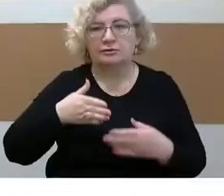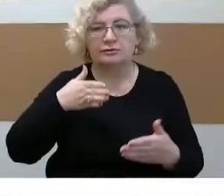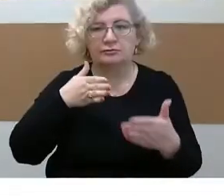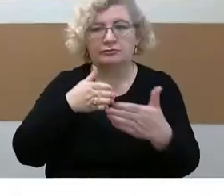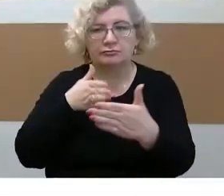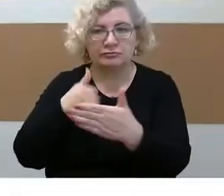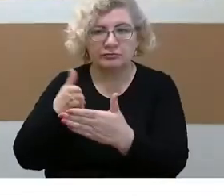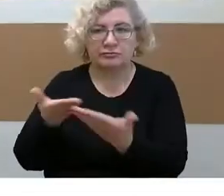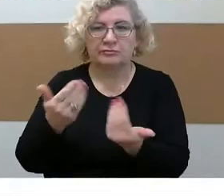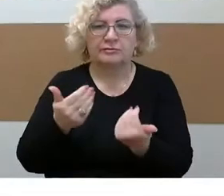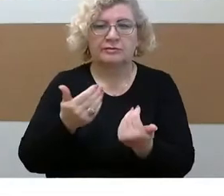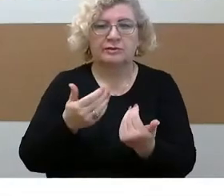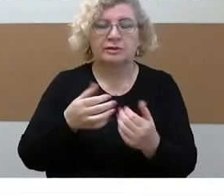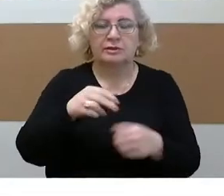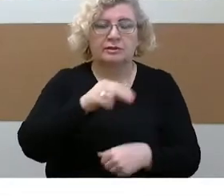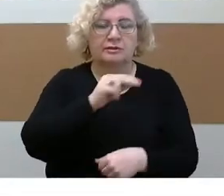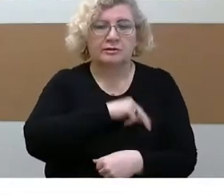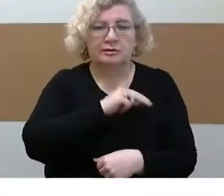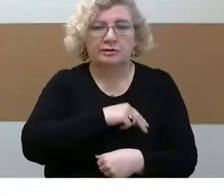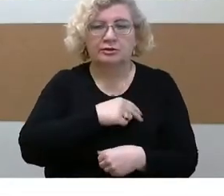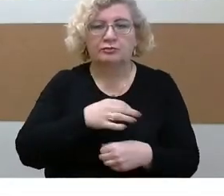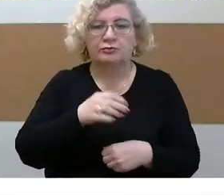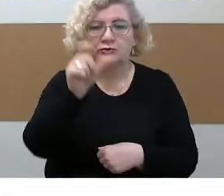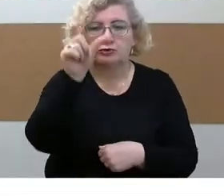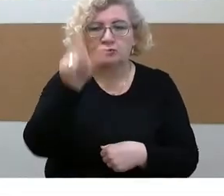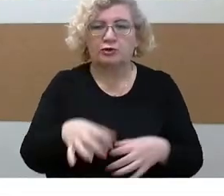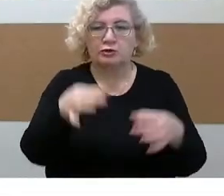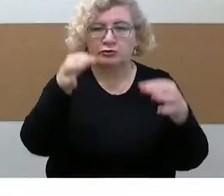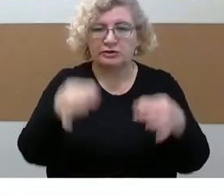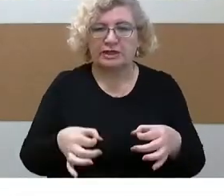ir žmogaus teisų srityje, be abejo, neaplenkiant ir